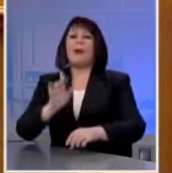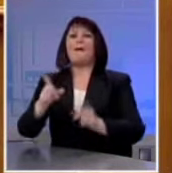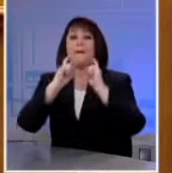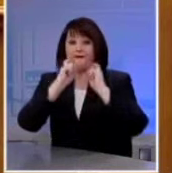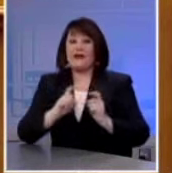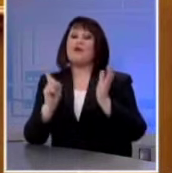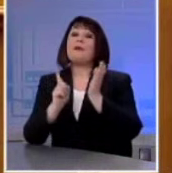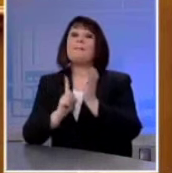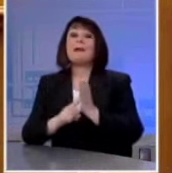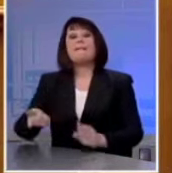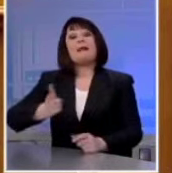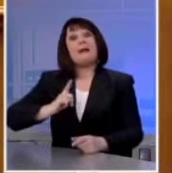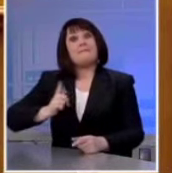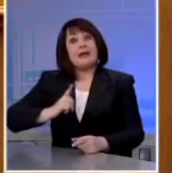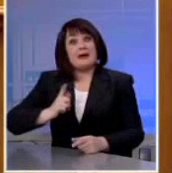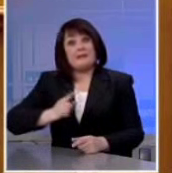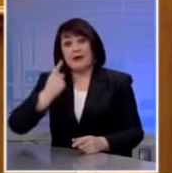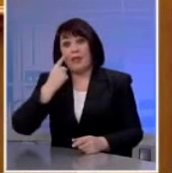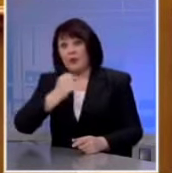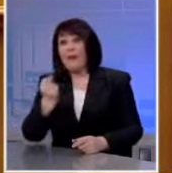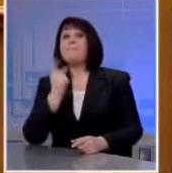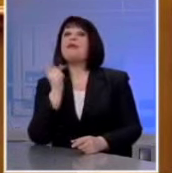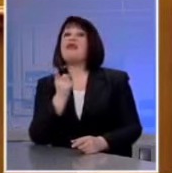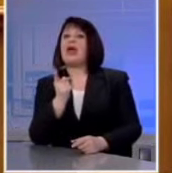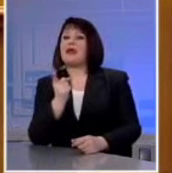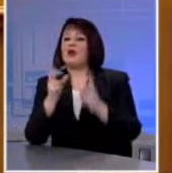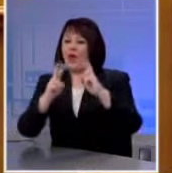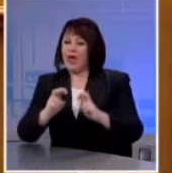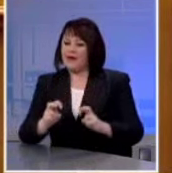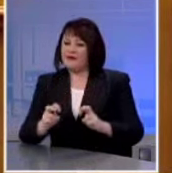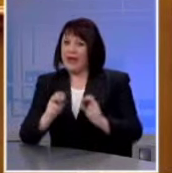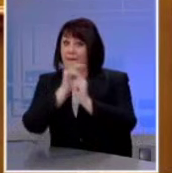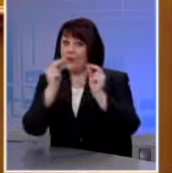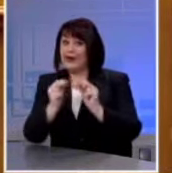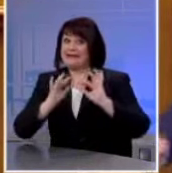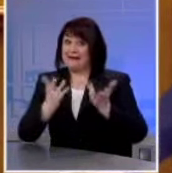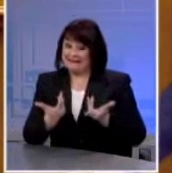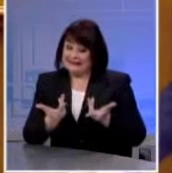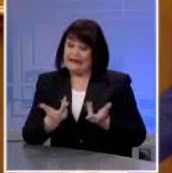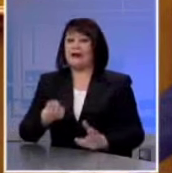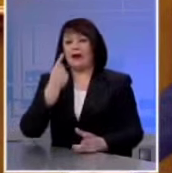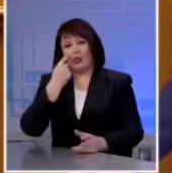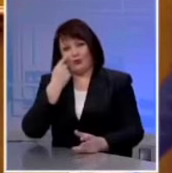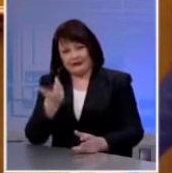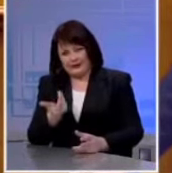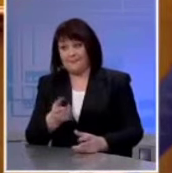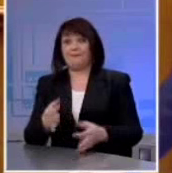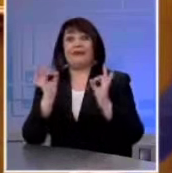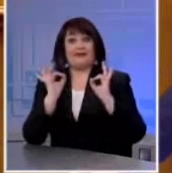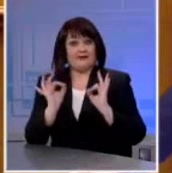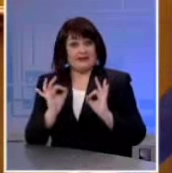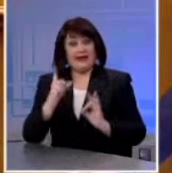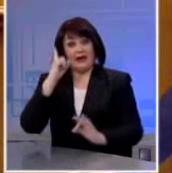οφείλουμε το πόρισμα της πειθαρχικής έρευνας. Και να είστε βέβαιοι ότι το πόρισμα αυτό θα